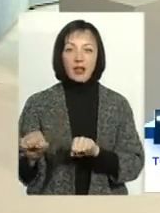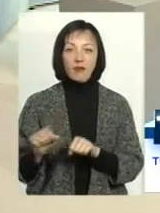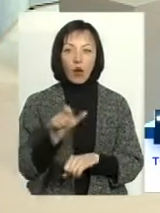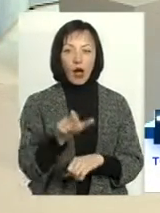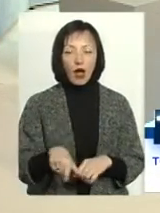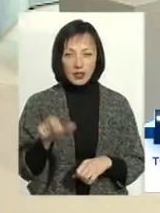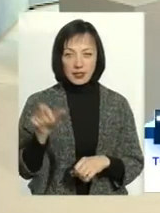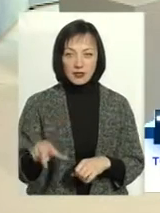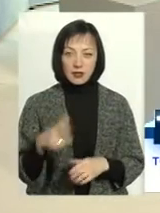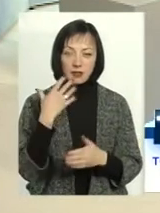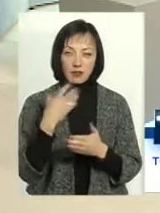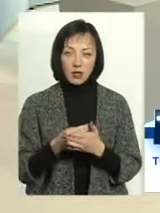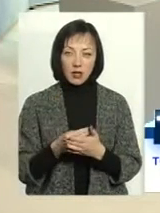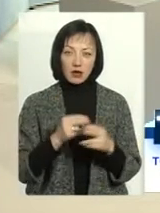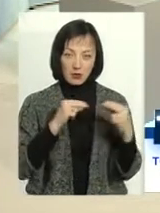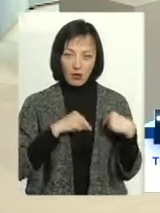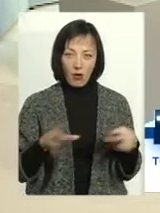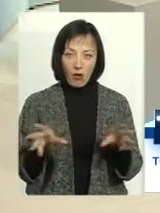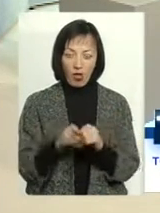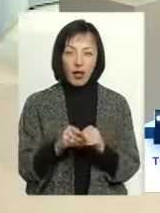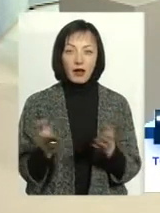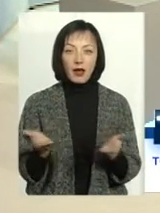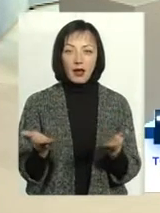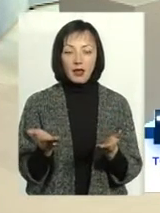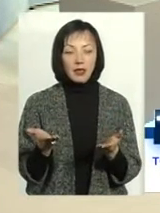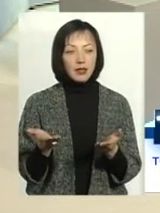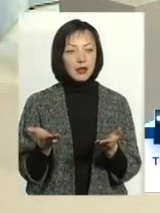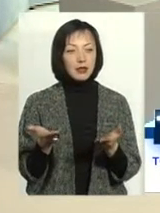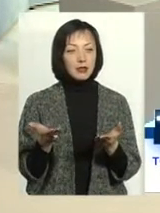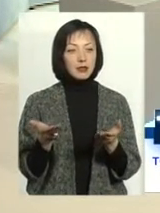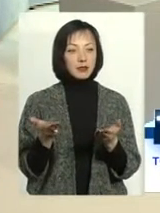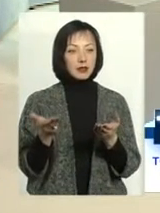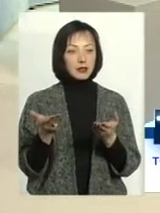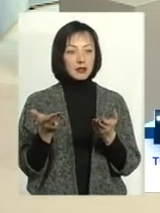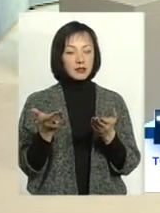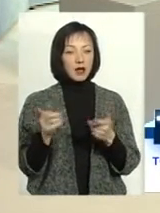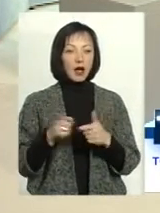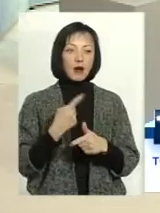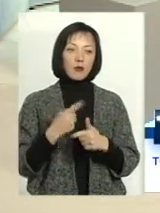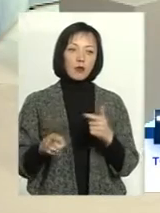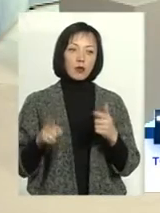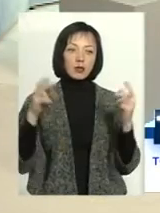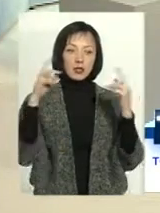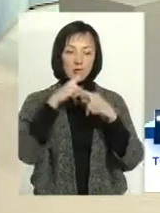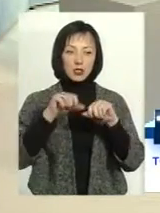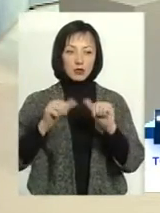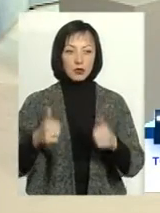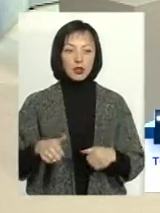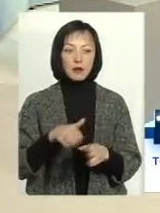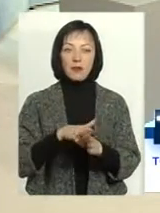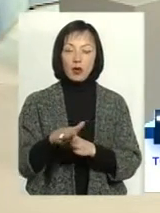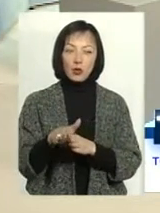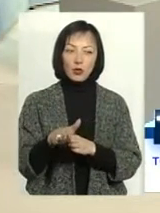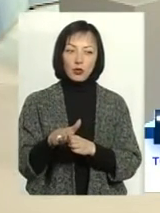адвокатів, своїх колег, які в тій чи іншій мірі або ж неналежним чином